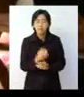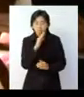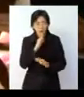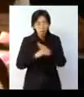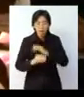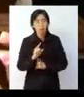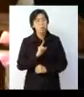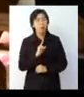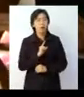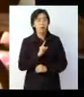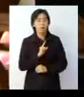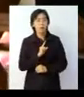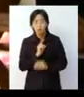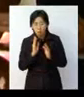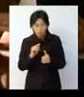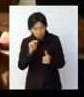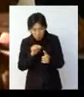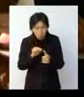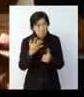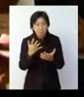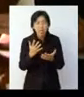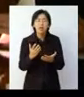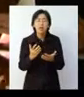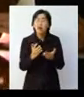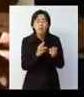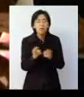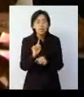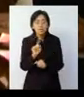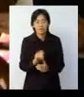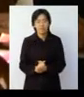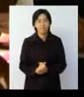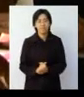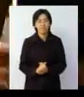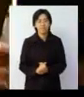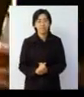ได้อย่างเขาเกิดเขาไม่มีคนดูแลเลยอย่างเงี้ยค่ะ ไม่มีคนดูแล